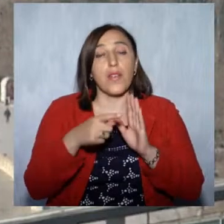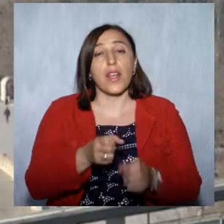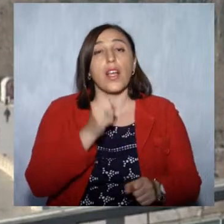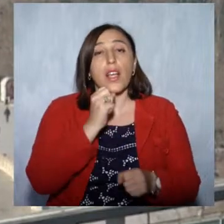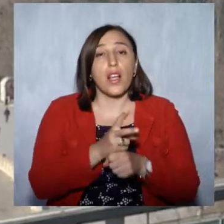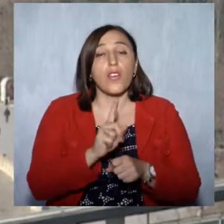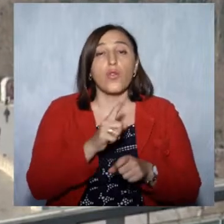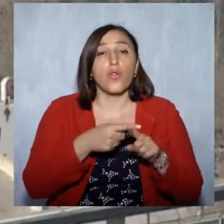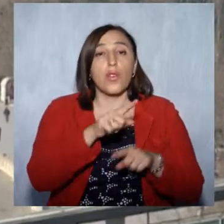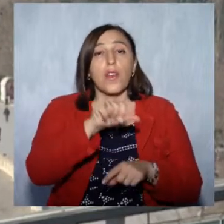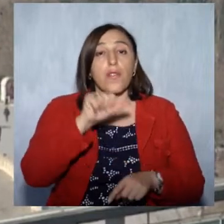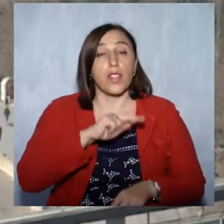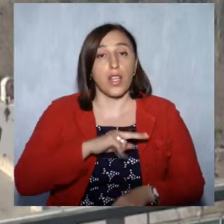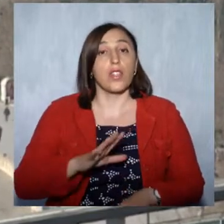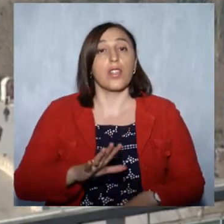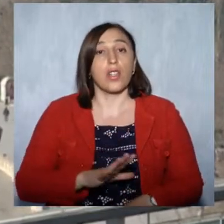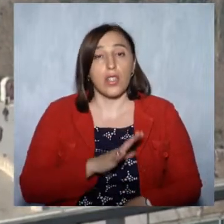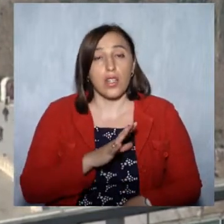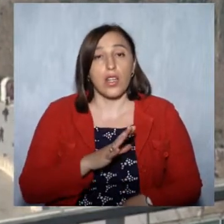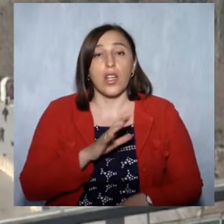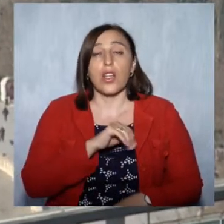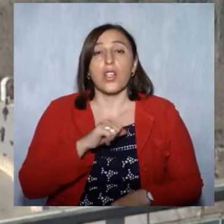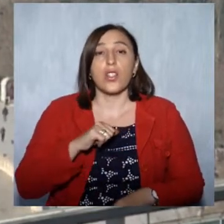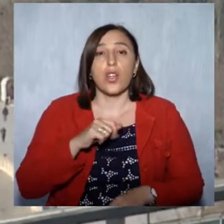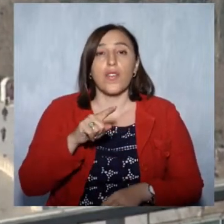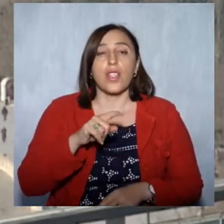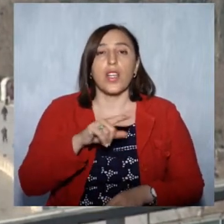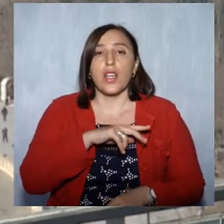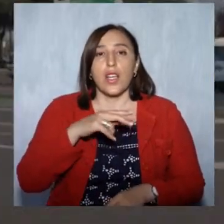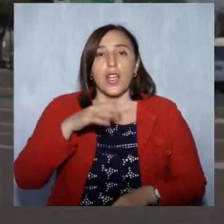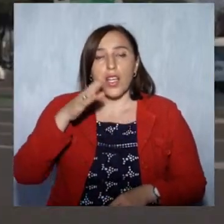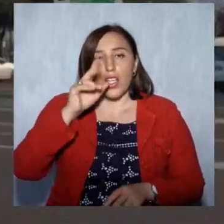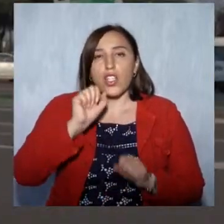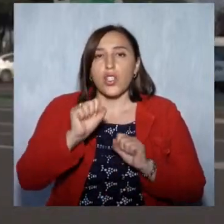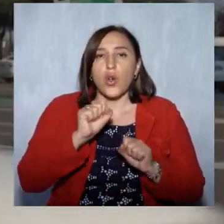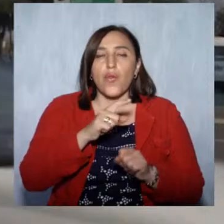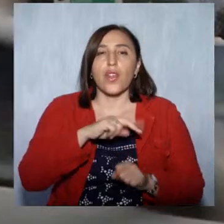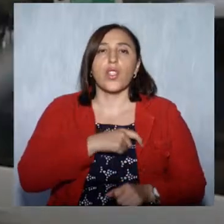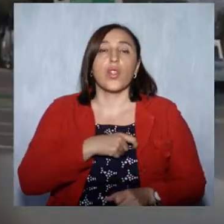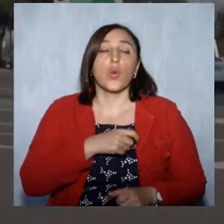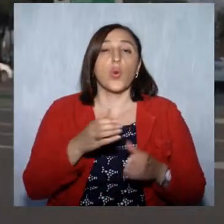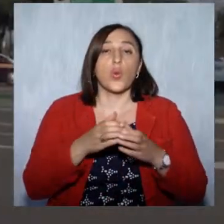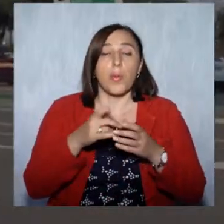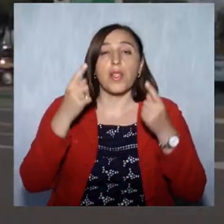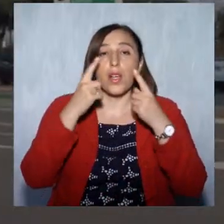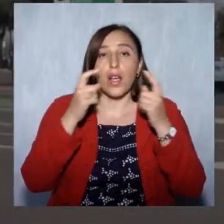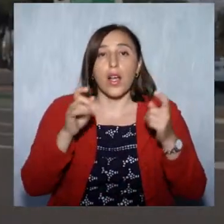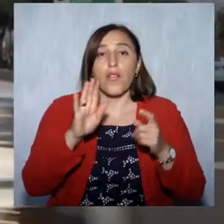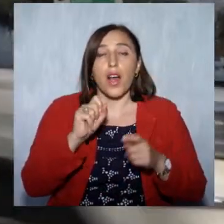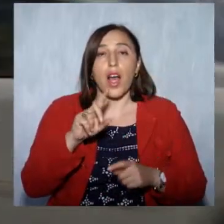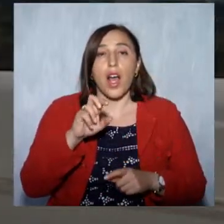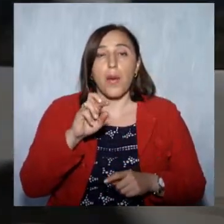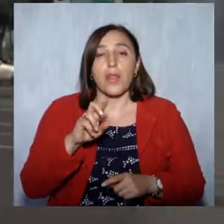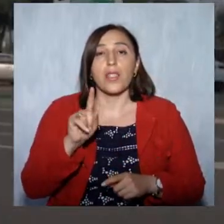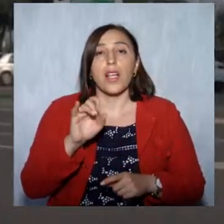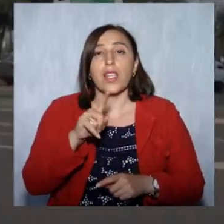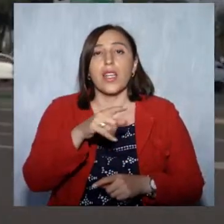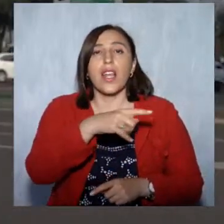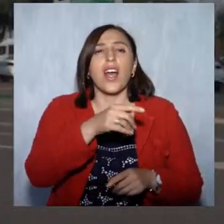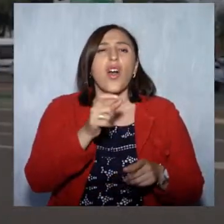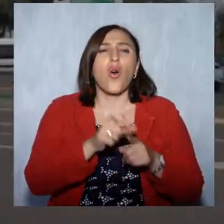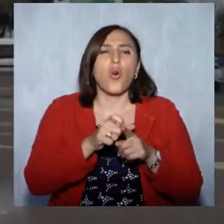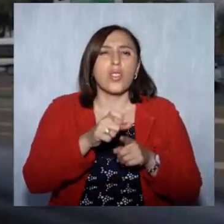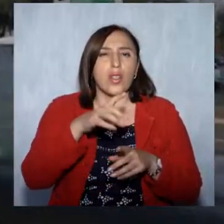պատճառով։ Պաշտոնական Բաքուն իշխանամետ վերլուծաբանները, իշխող կուսակցության ներկայացուցիչները հայտարարում են, թե Վահաբզադեն ոչ ոք է և նրա խոսքերը